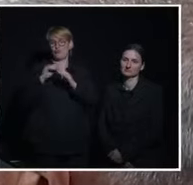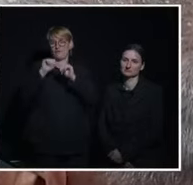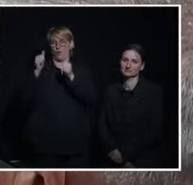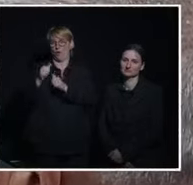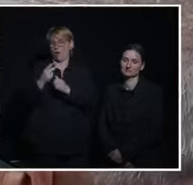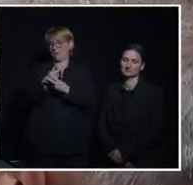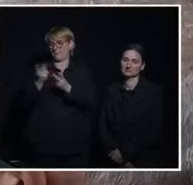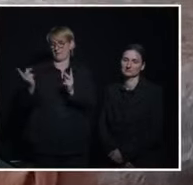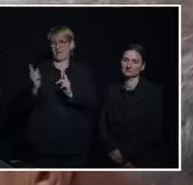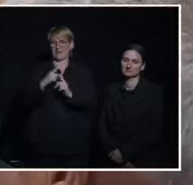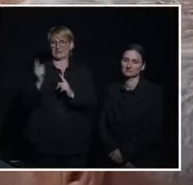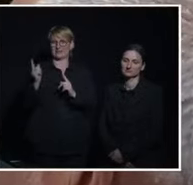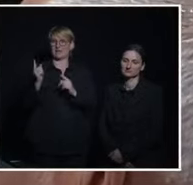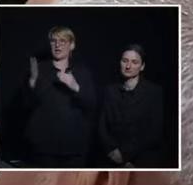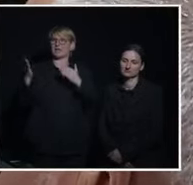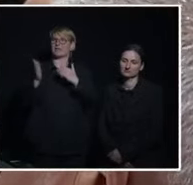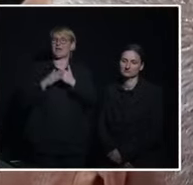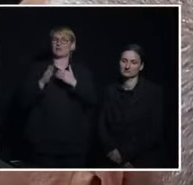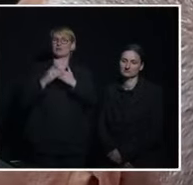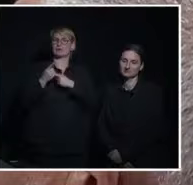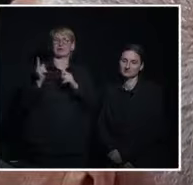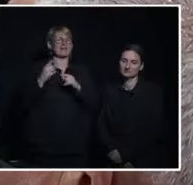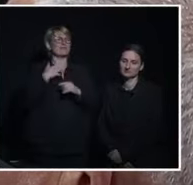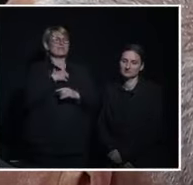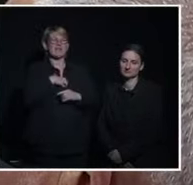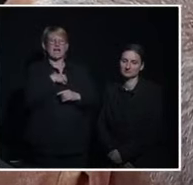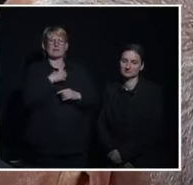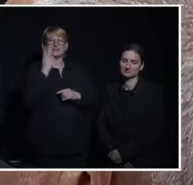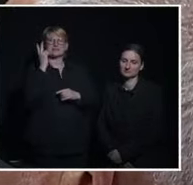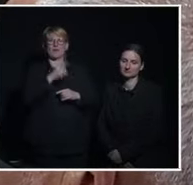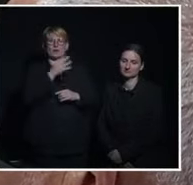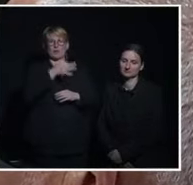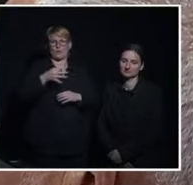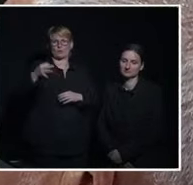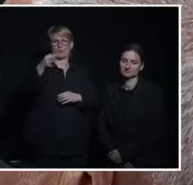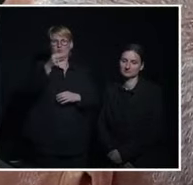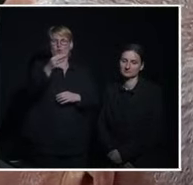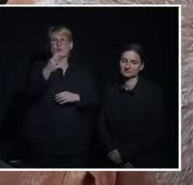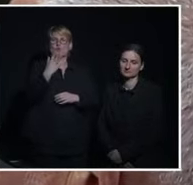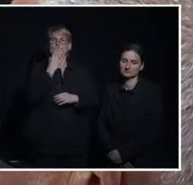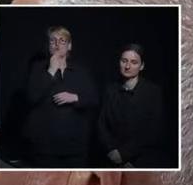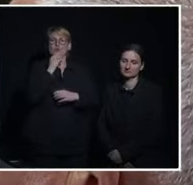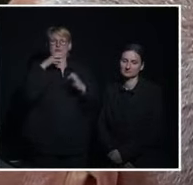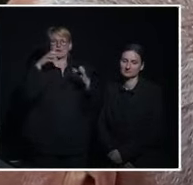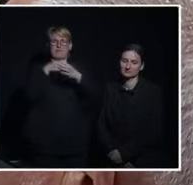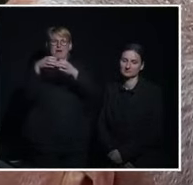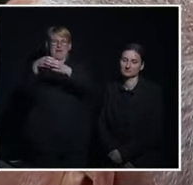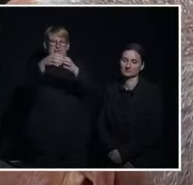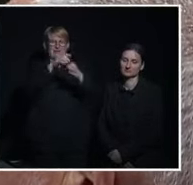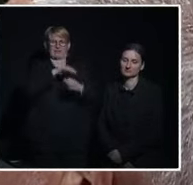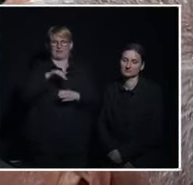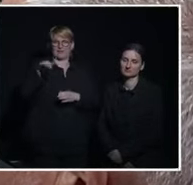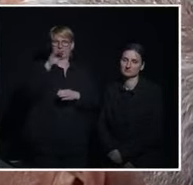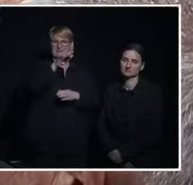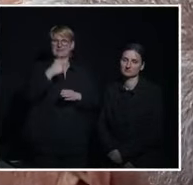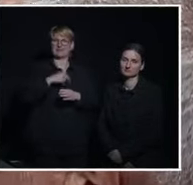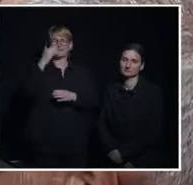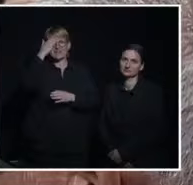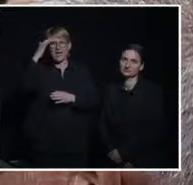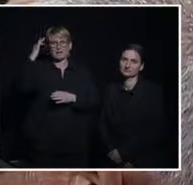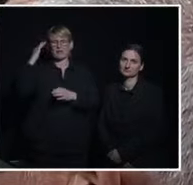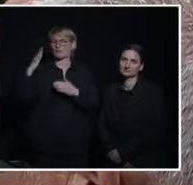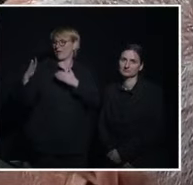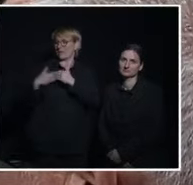dieser Nachbarschaften annehmen. In ganz Bayern gibt es ungefähr 200 Orte, an denen jüdische Gemeinden waren. Und an diesen Orten wird dieses Nachdenken über